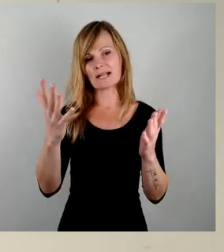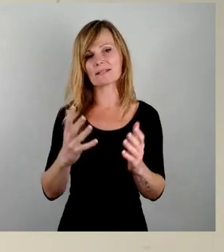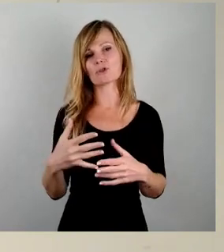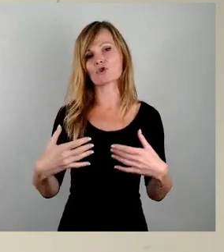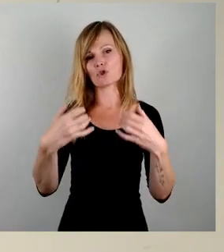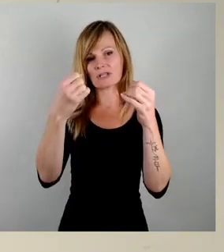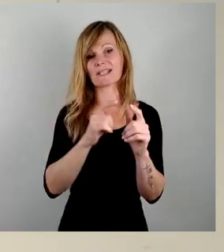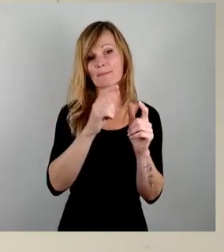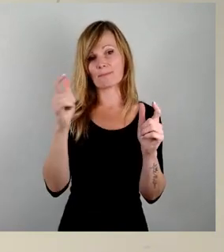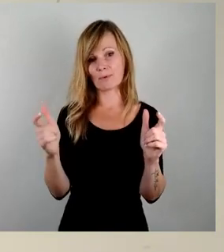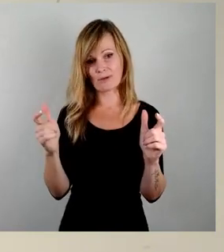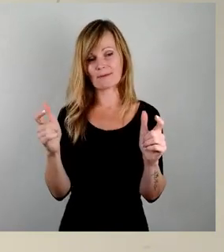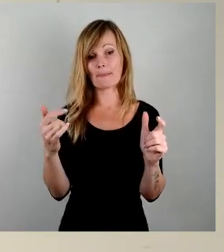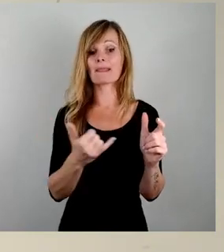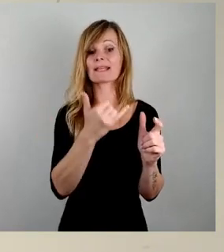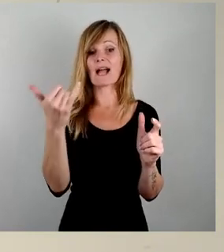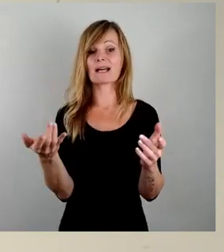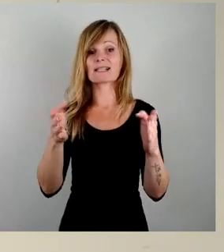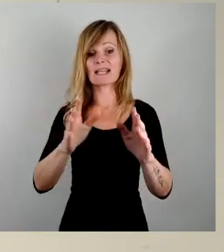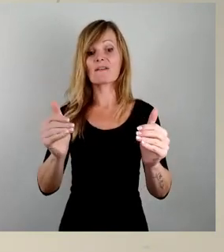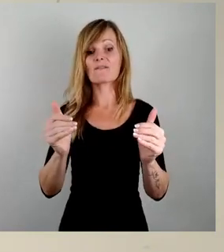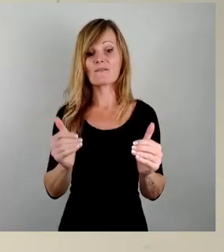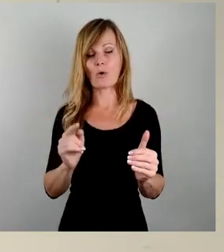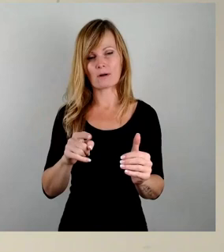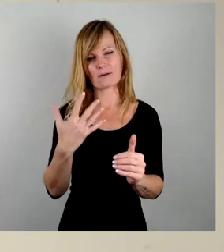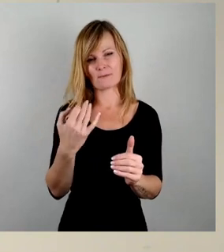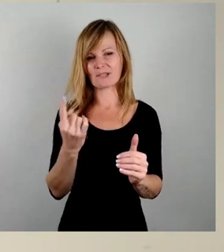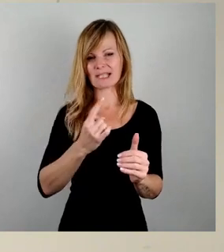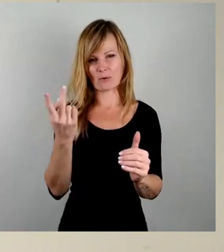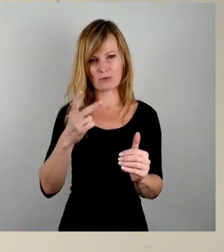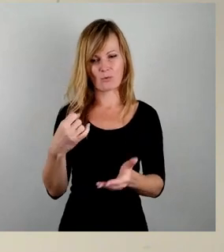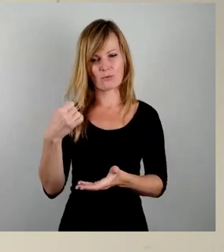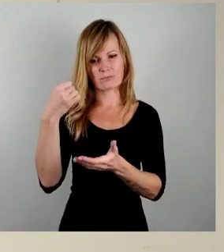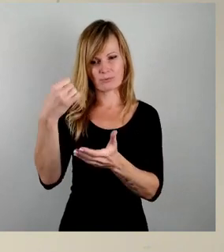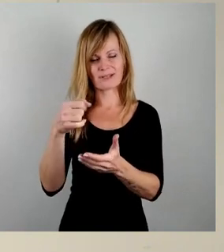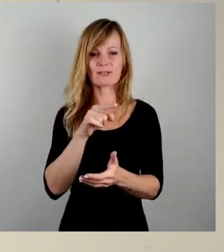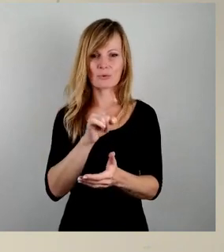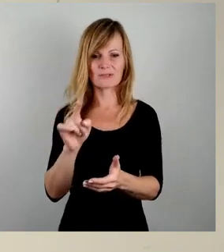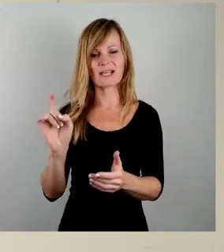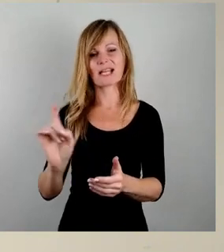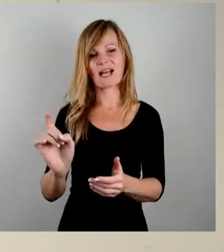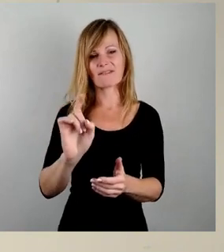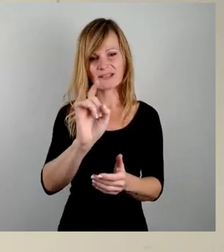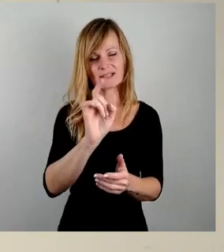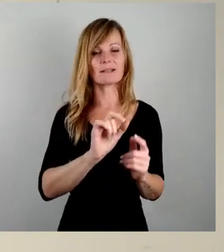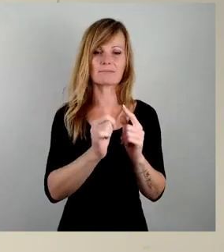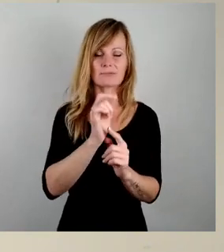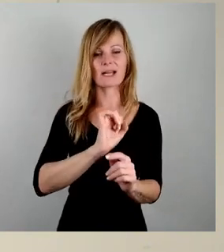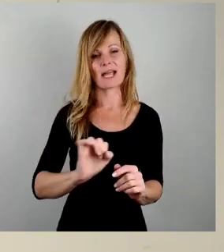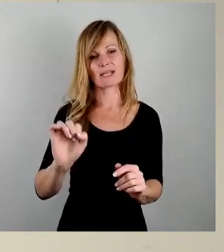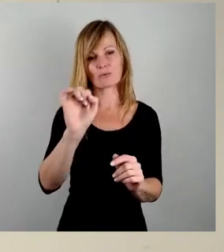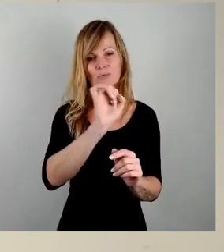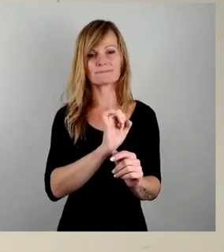vor Jahresende ein Wert von 50.000 Euro, dass dort auch die Reinigung von Graffiti-Schmierereien beseitigt